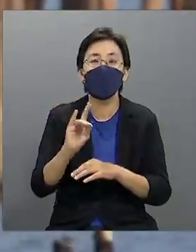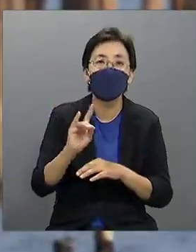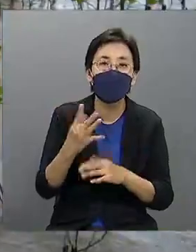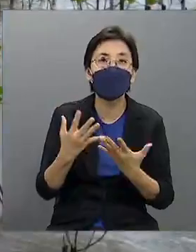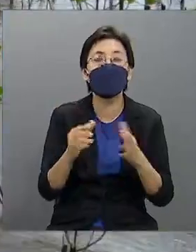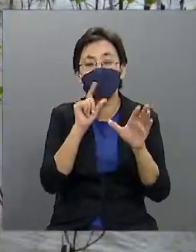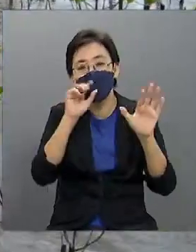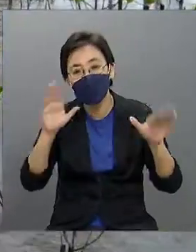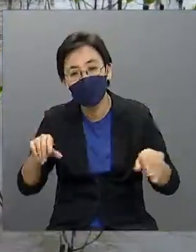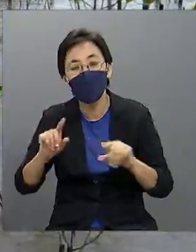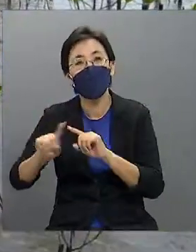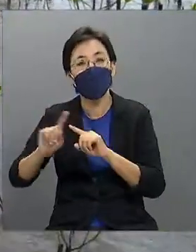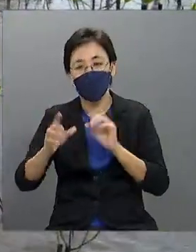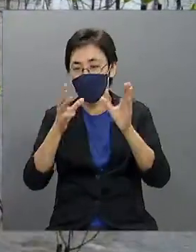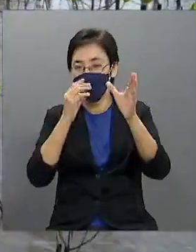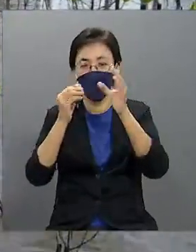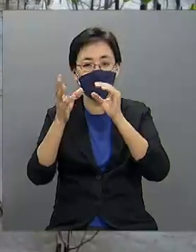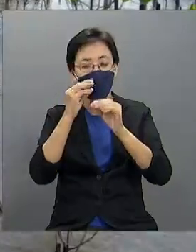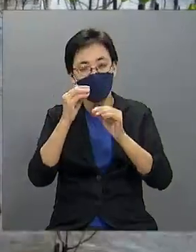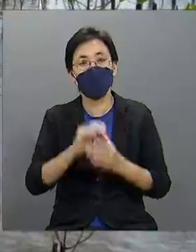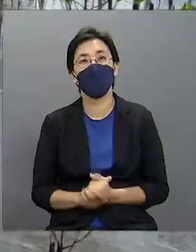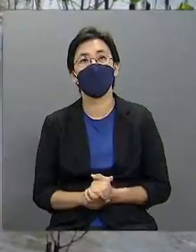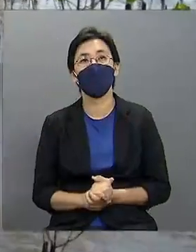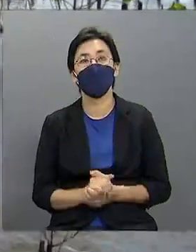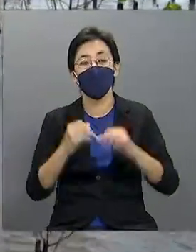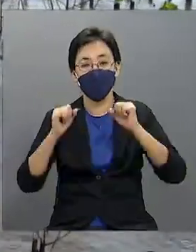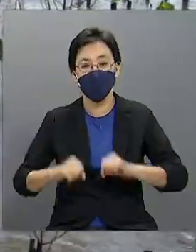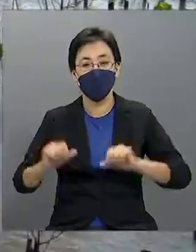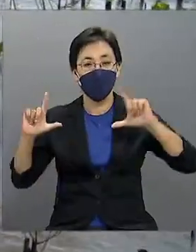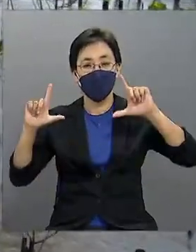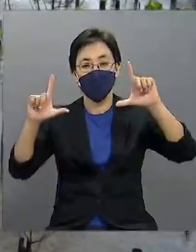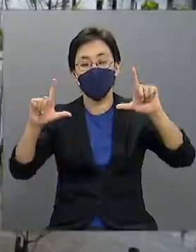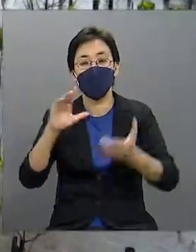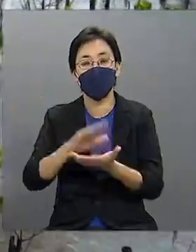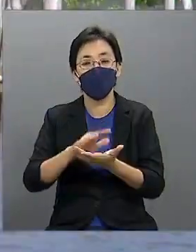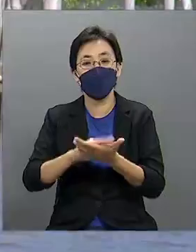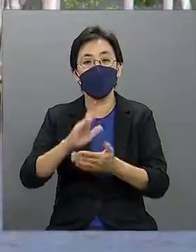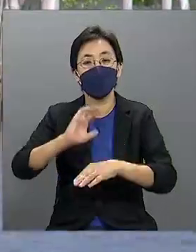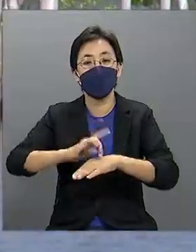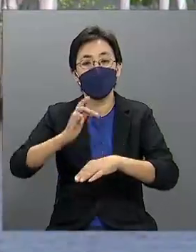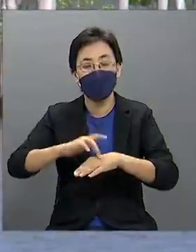ฟารมลากรายจัมีชนธาติขเรีนว่าลงเรนธรมชาติมีแค friendshipข